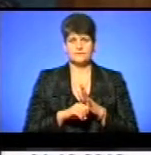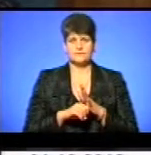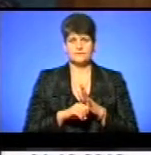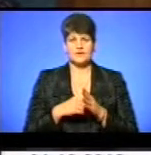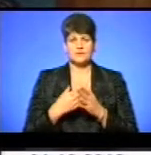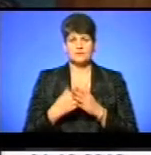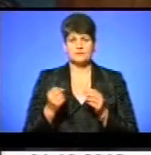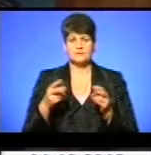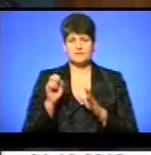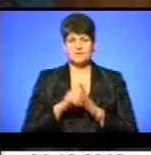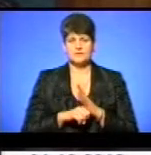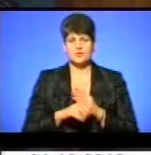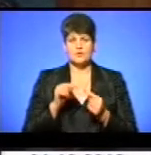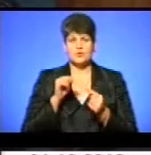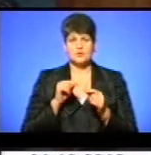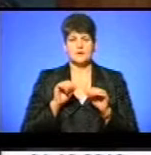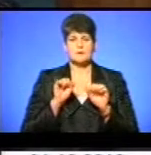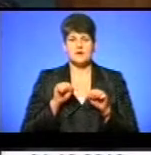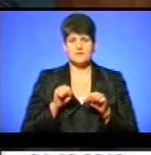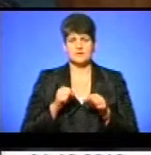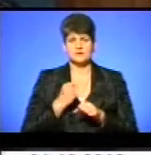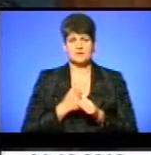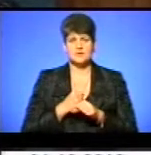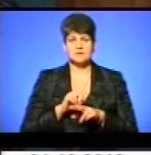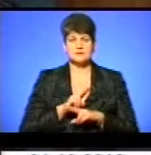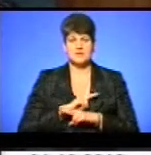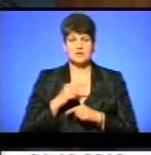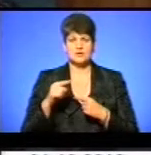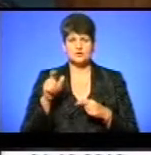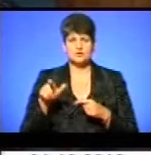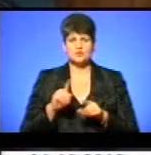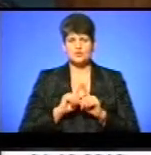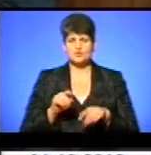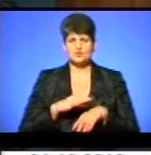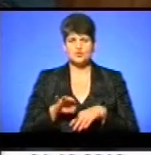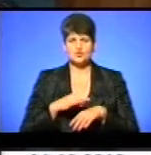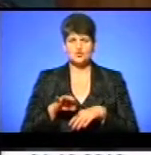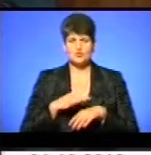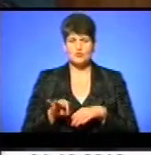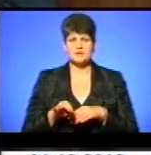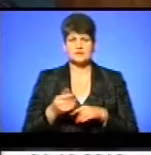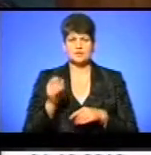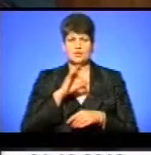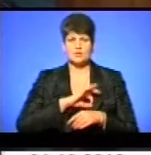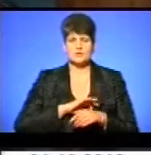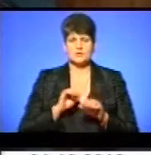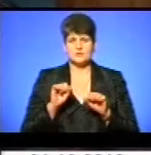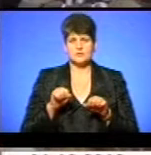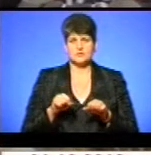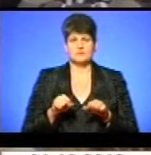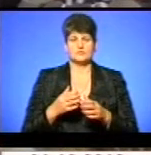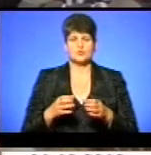Тобто умисне протиправне заподіяння смерті іншій людині, вчинене з особливою жорстокістю, з корисливих мотивів на замовлення організованої